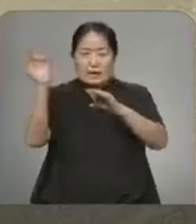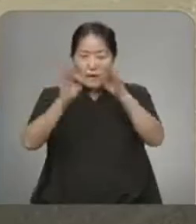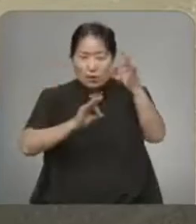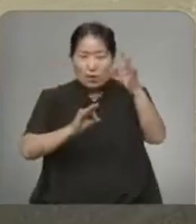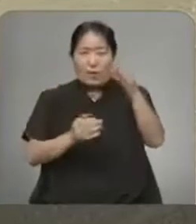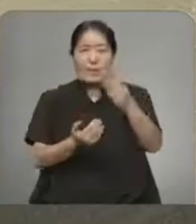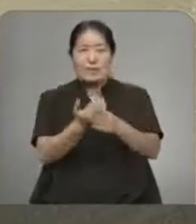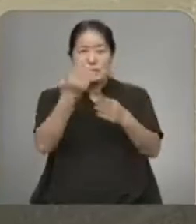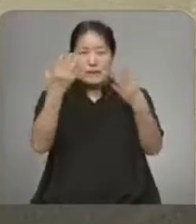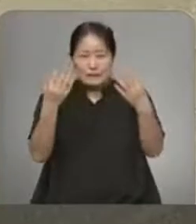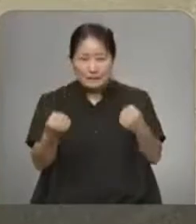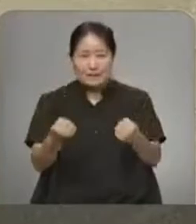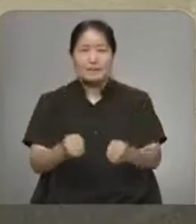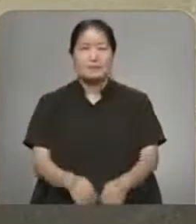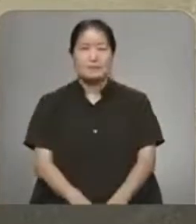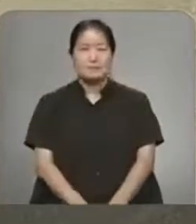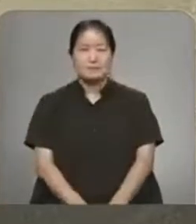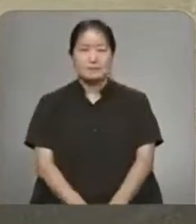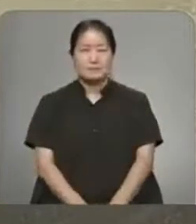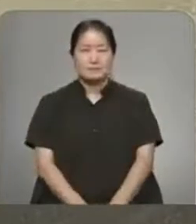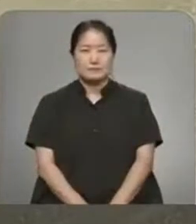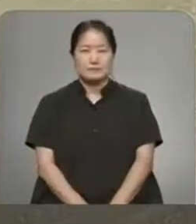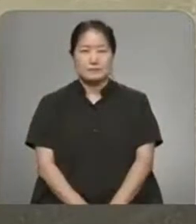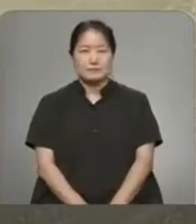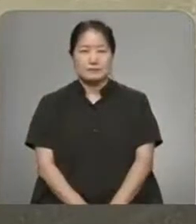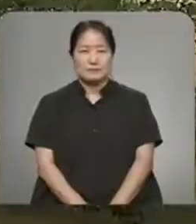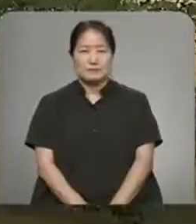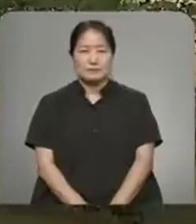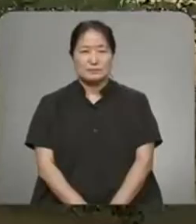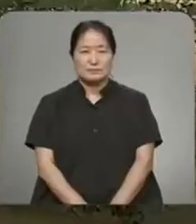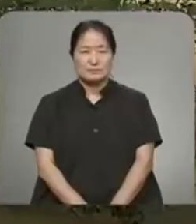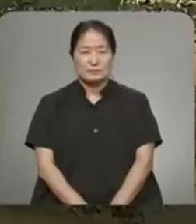많았습니다. 정상빈 기자의 보도입니다.